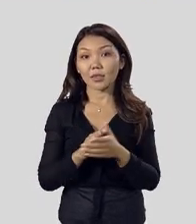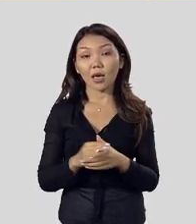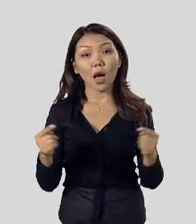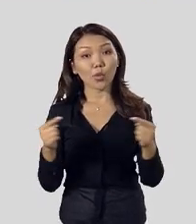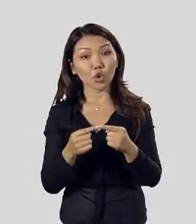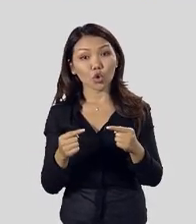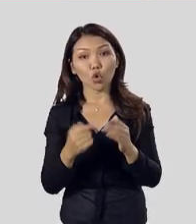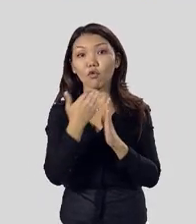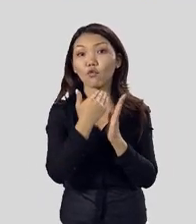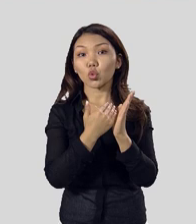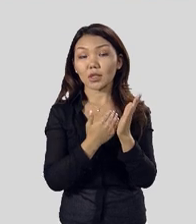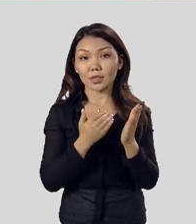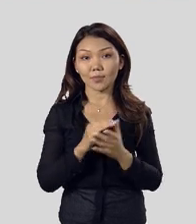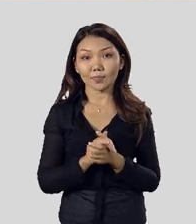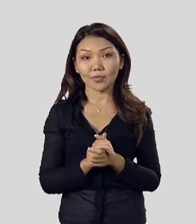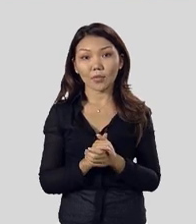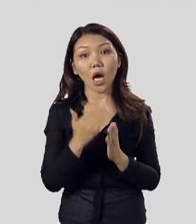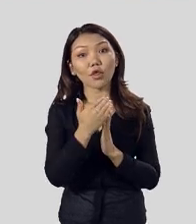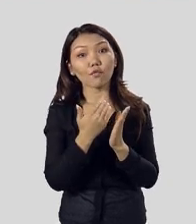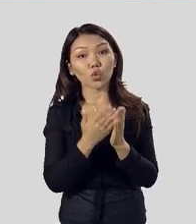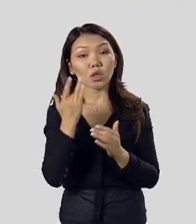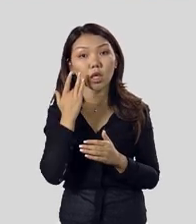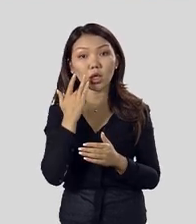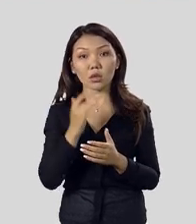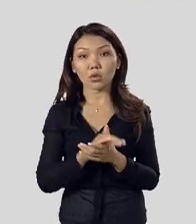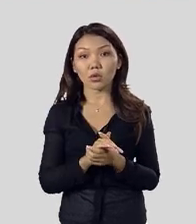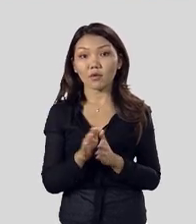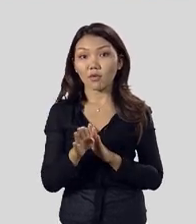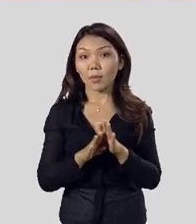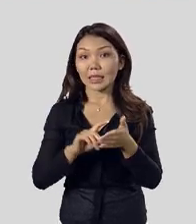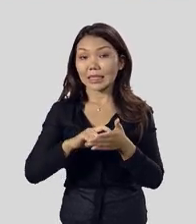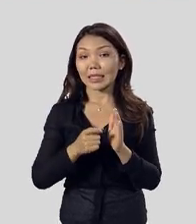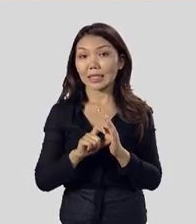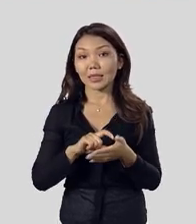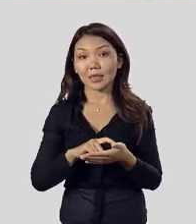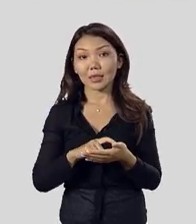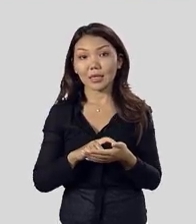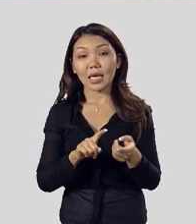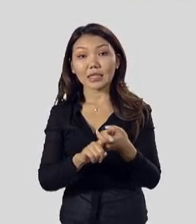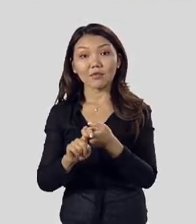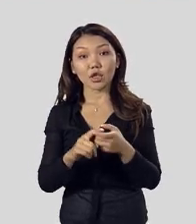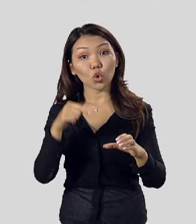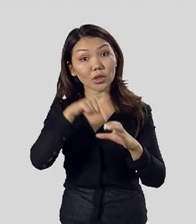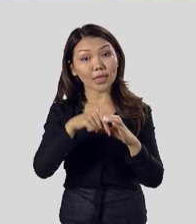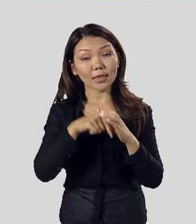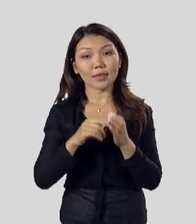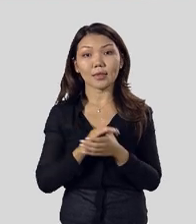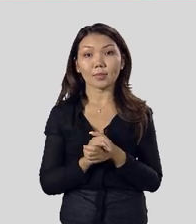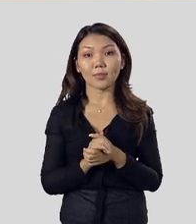определенные функции от функции которые выполняет клетка зависит ее в строении